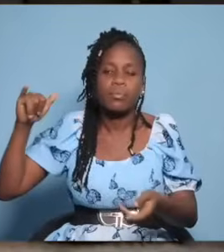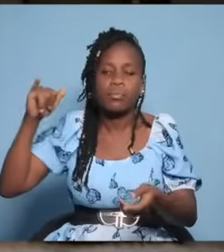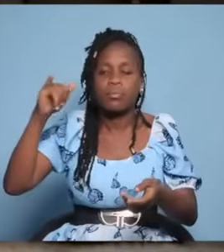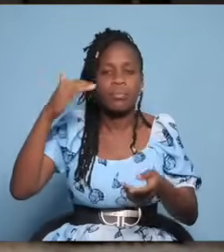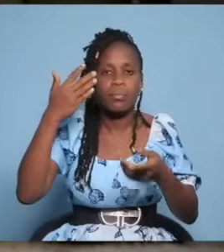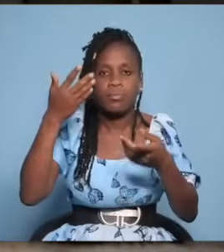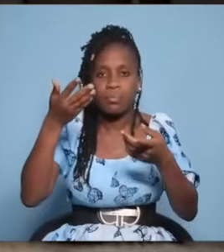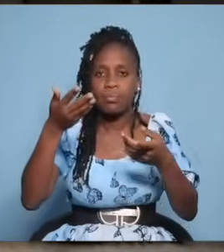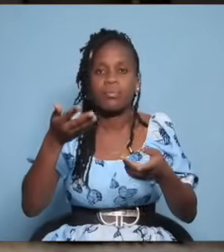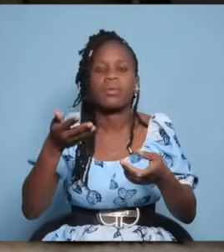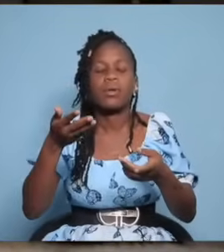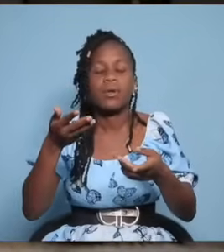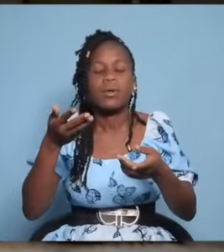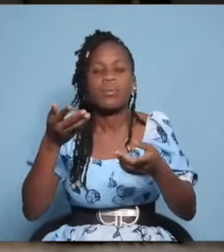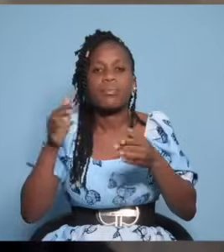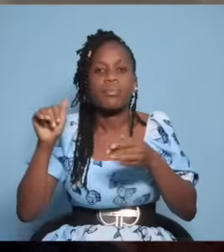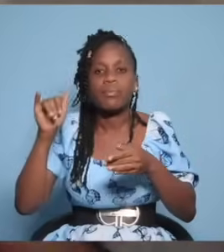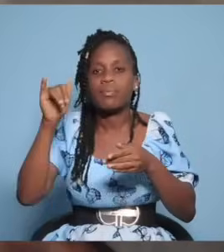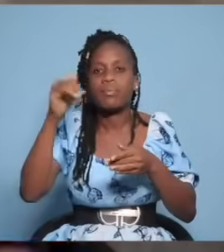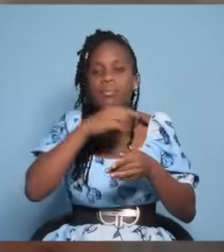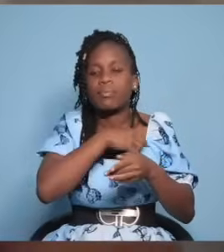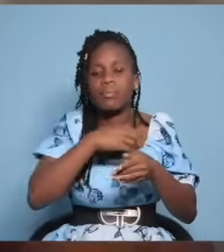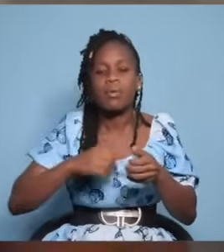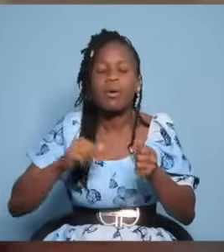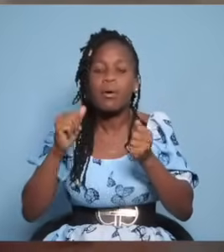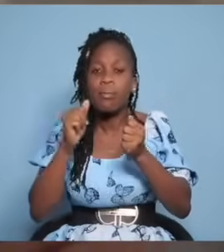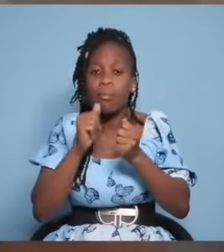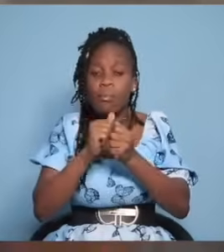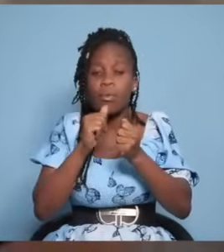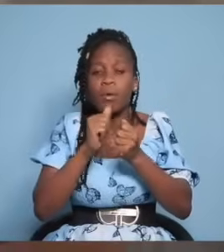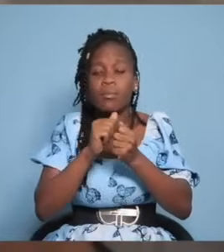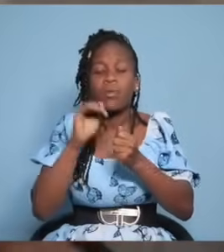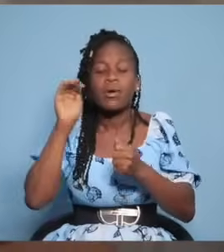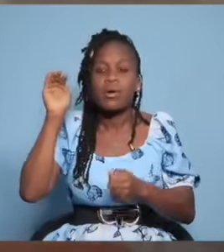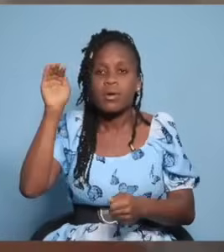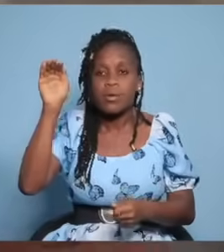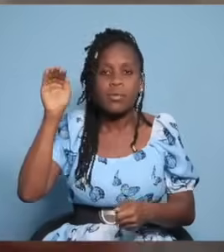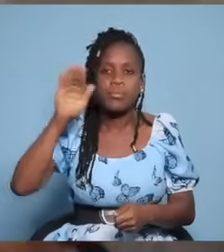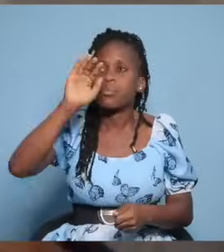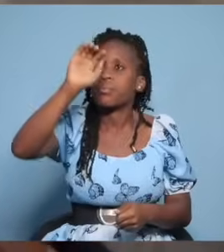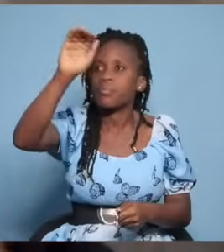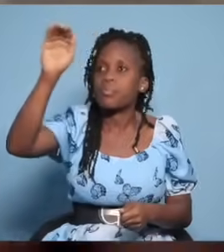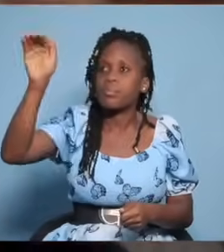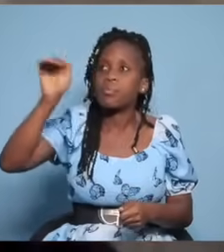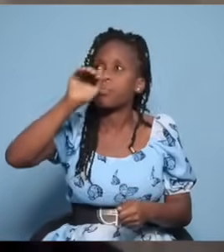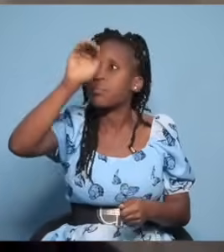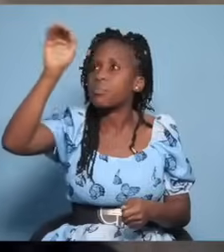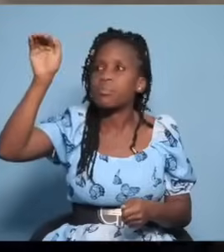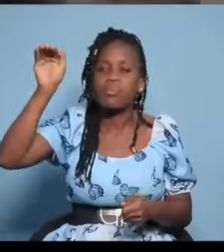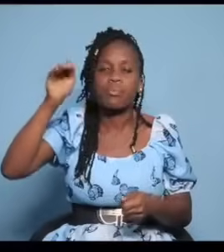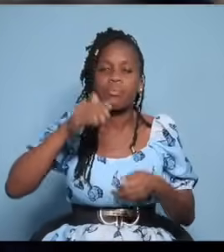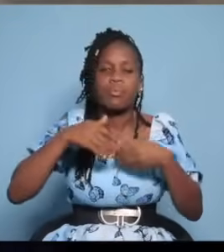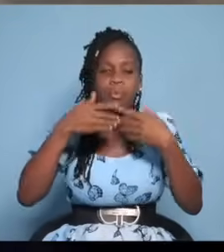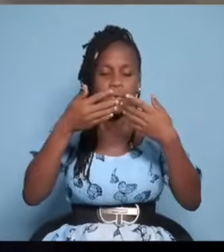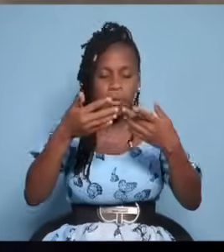presidential, mambo ya air support, yani usafiri wa anga wa kiserikali ulitolewa.